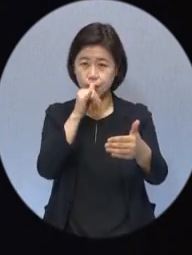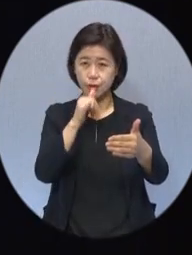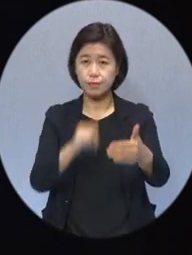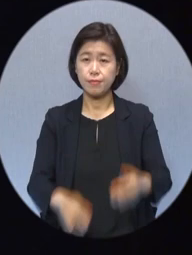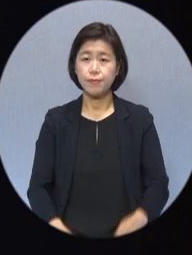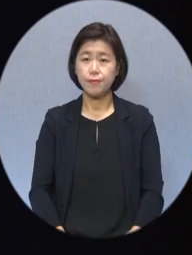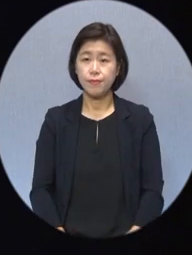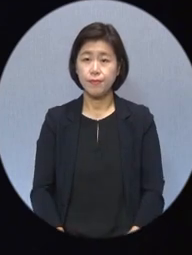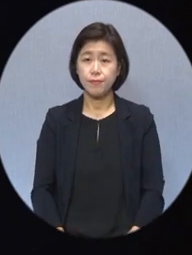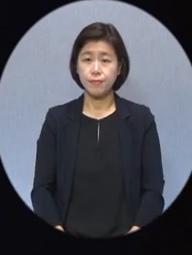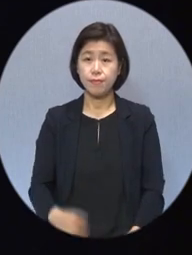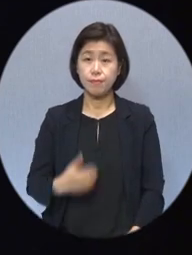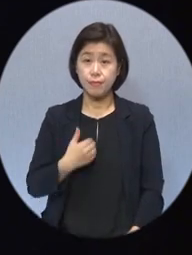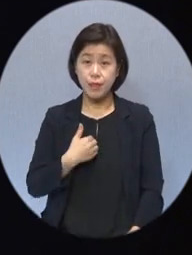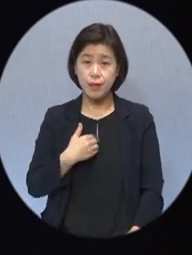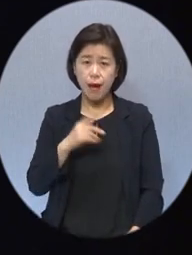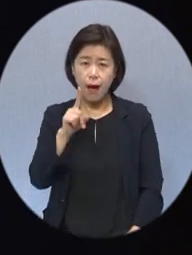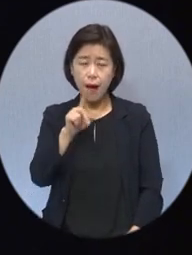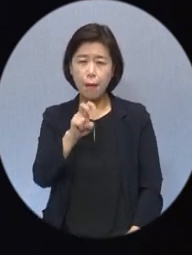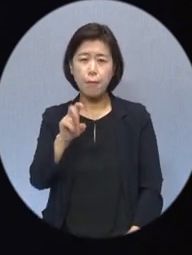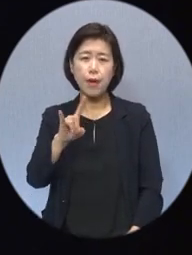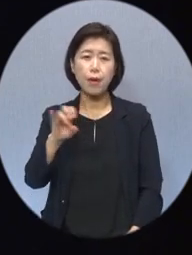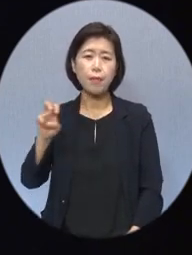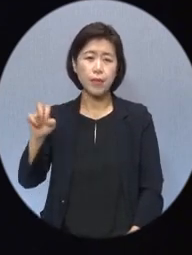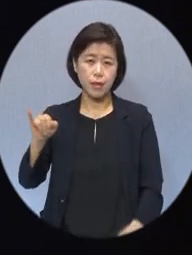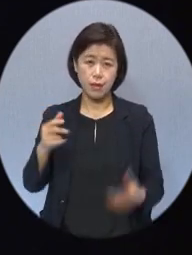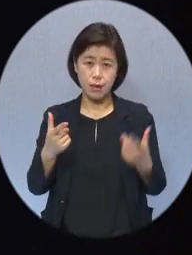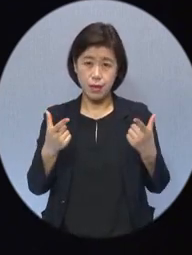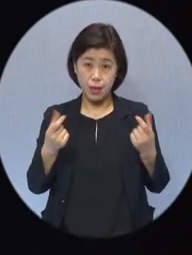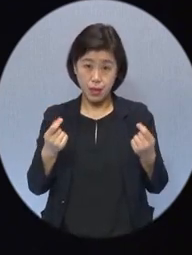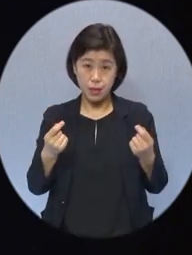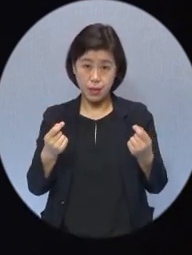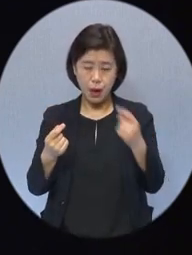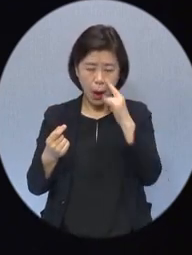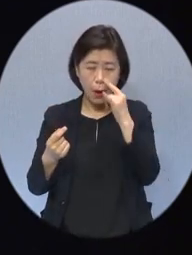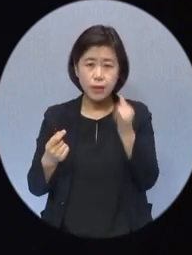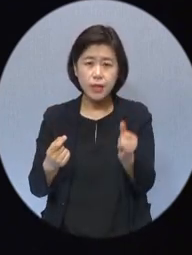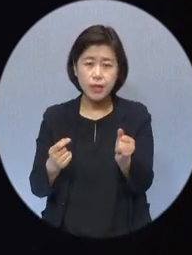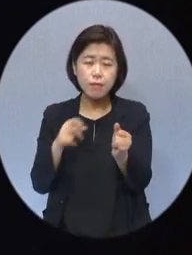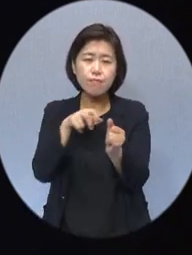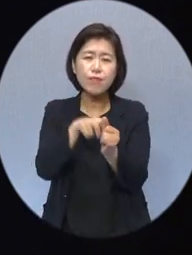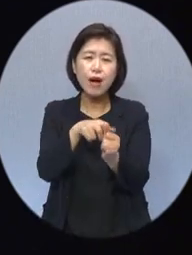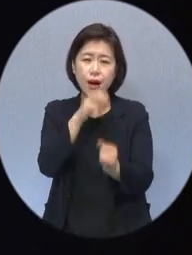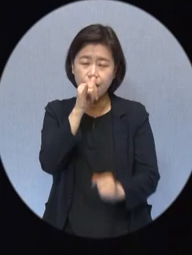나는 한 마리 매미처럼 어머니 등에 붙어 있었지요.